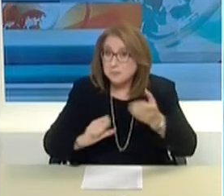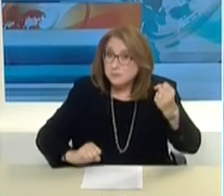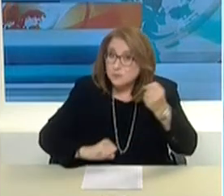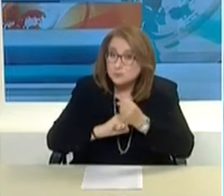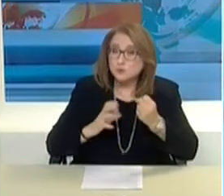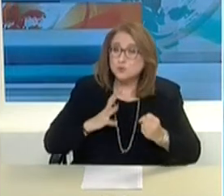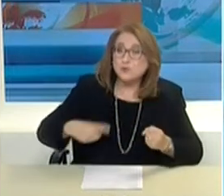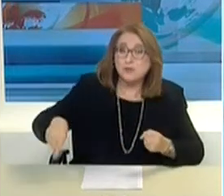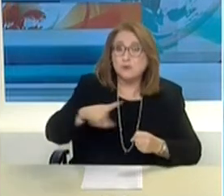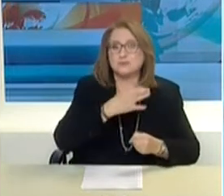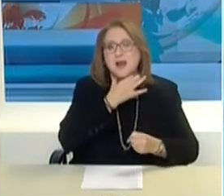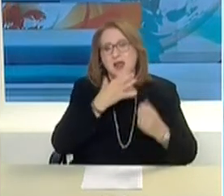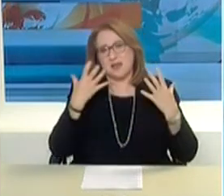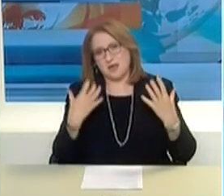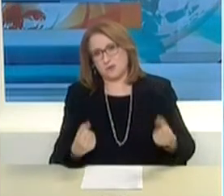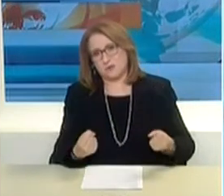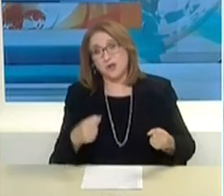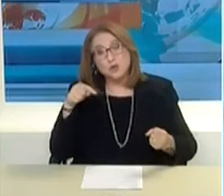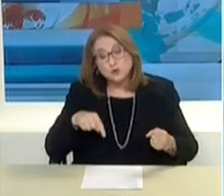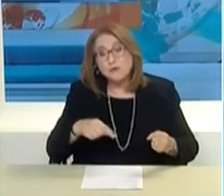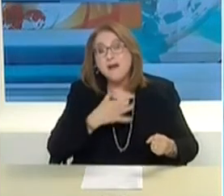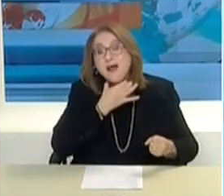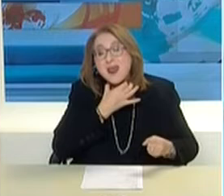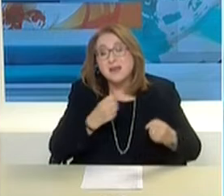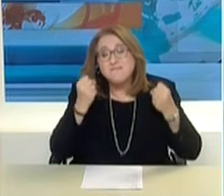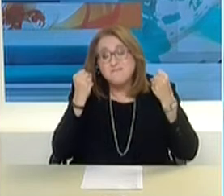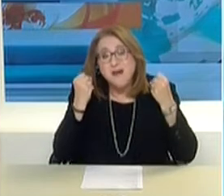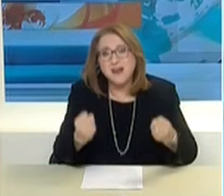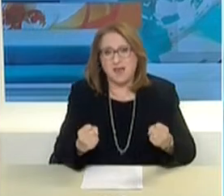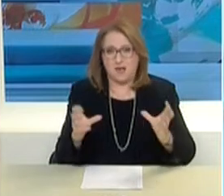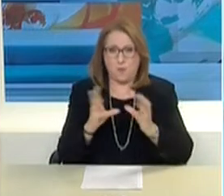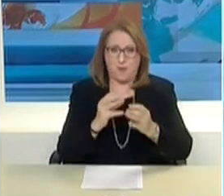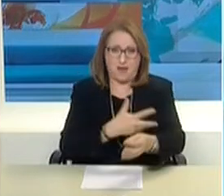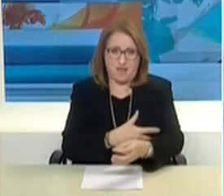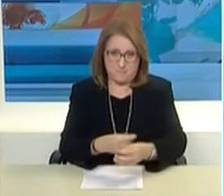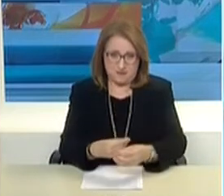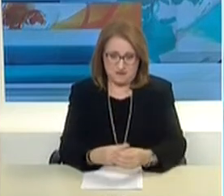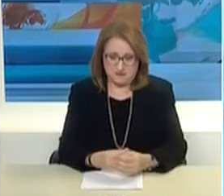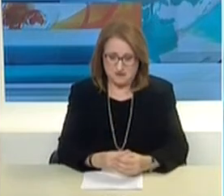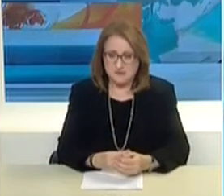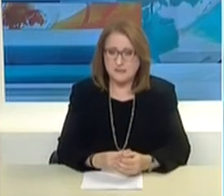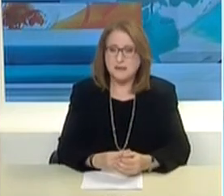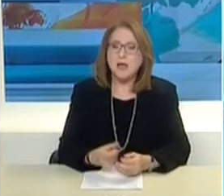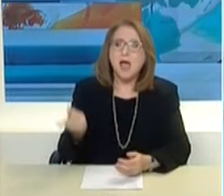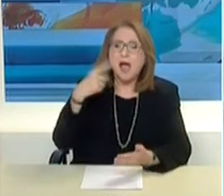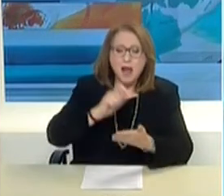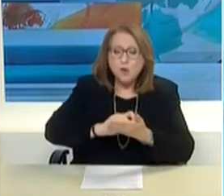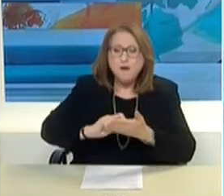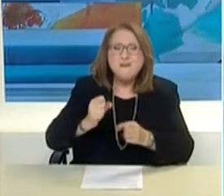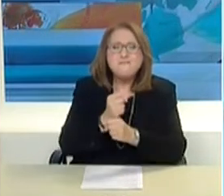Και τώρα υπάρχει πραγματικά μεγάλη ανάγκη. Όσον αφορά τη συνταγογράφηση της